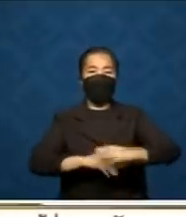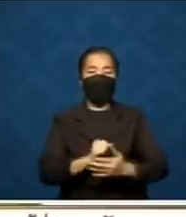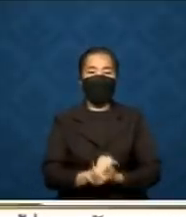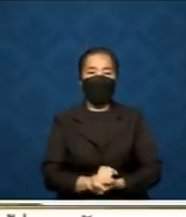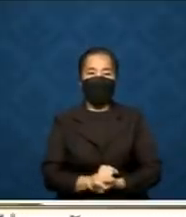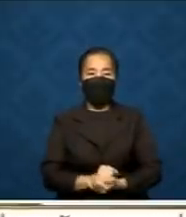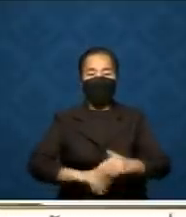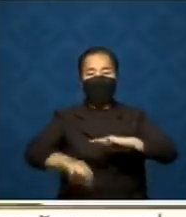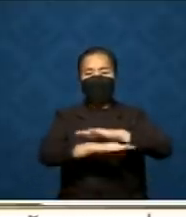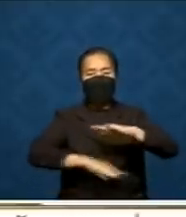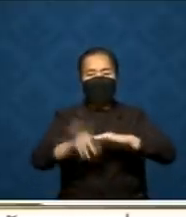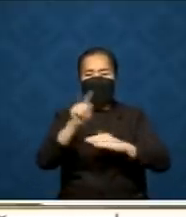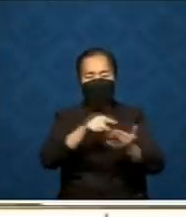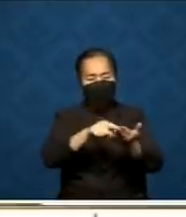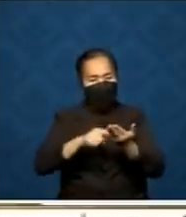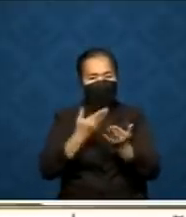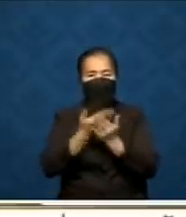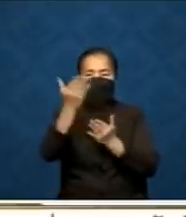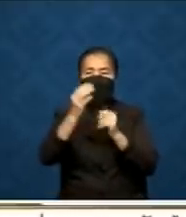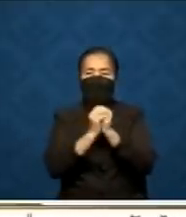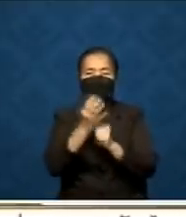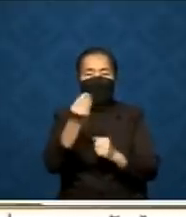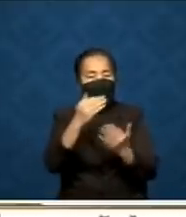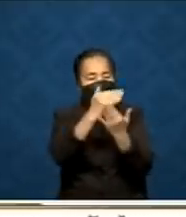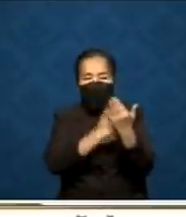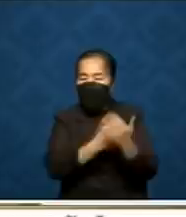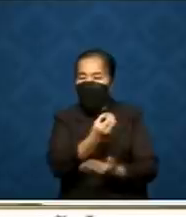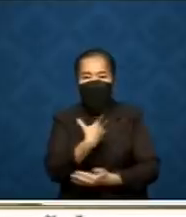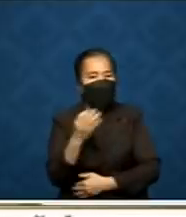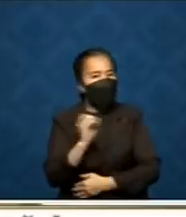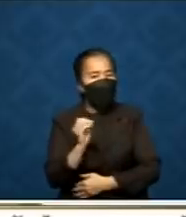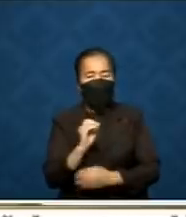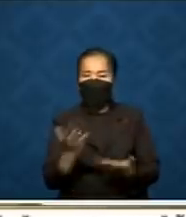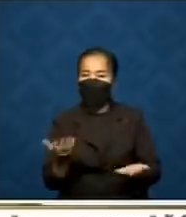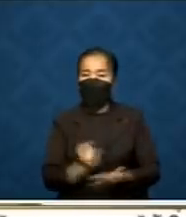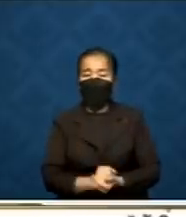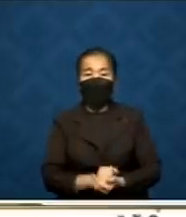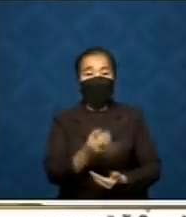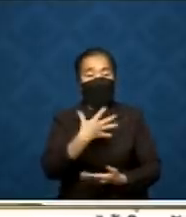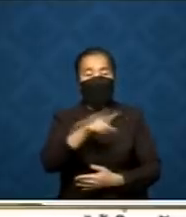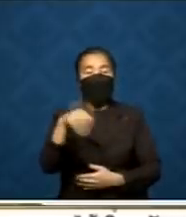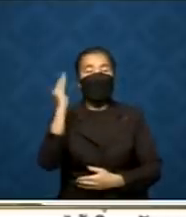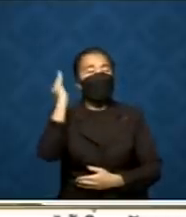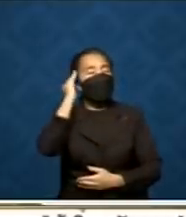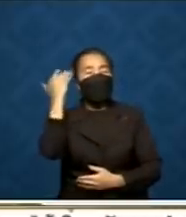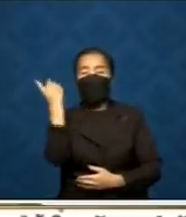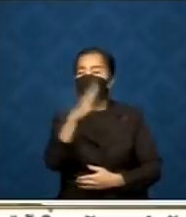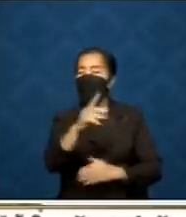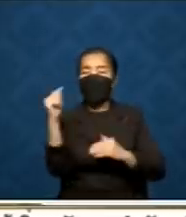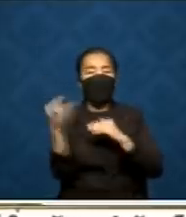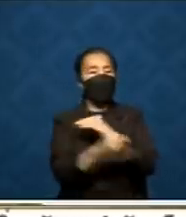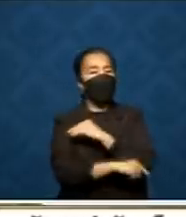น่ารักฐานที่เราจะมาบอกว่าไปซื้อจริงเท่าไหร่เท่าไหร่นี่ไม่มีถ้าไม่มีผมก็ปักใจเชื่อว่าทุก 7 9งาน